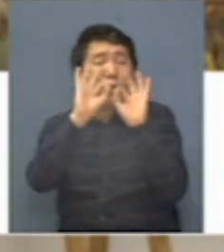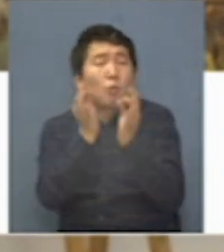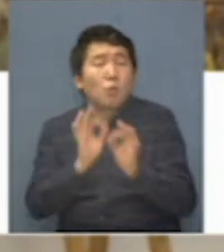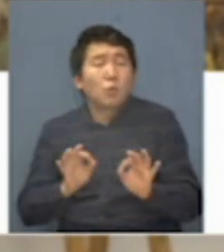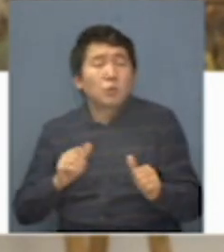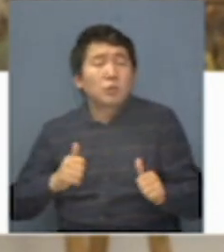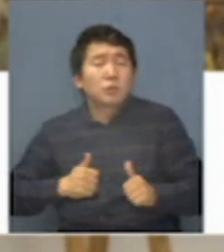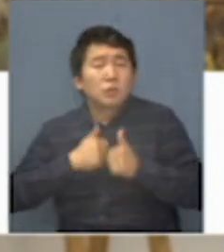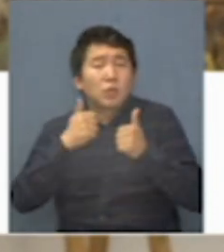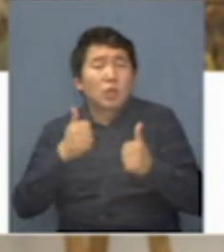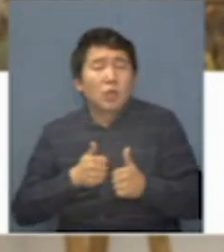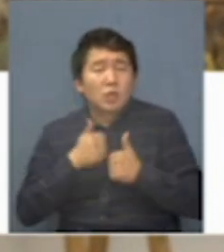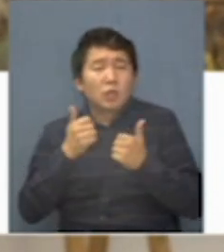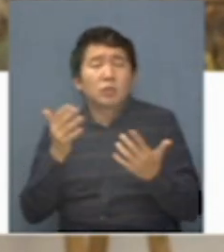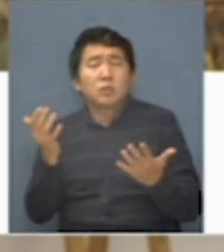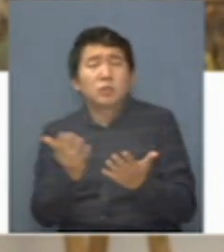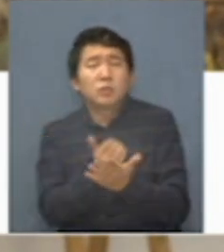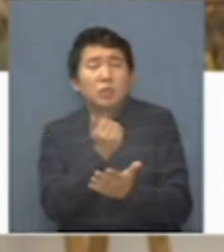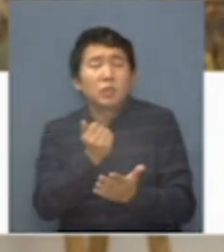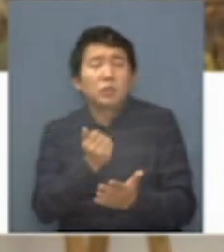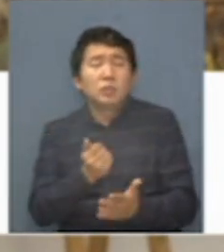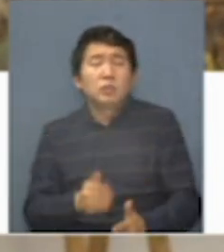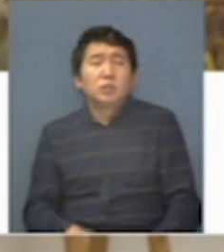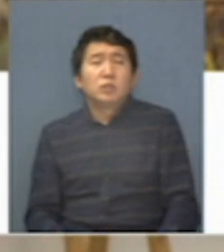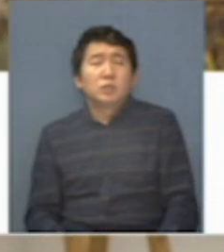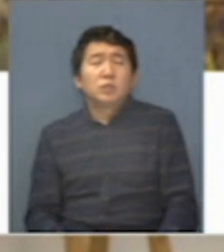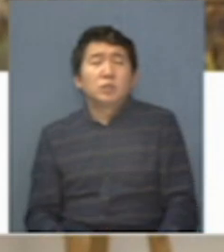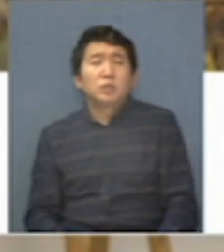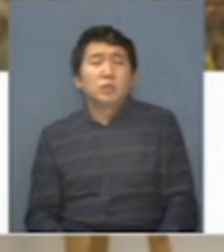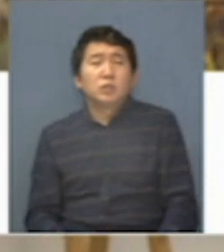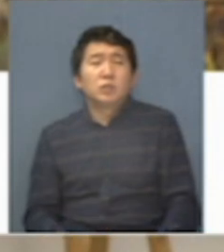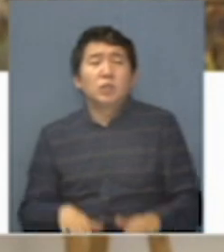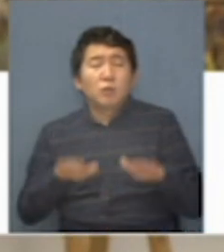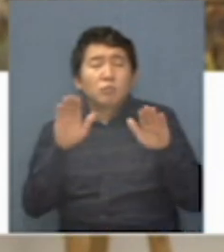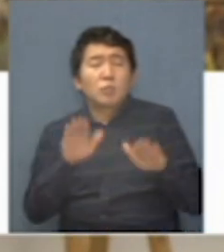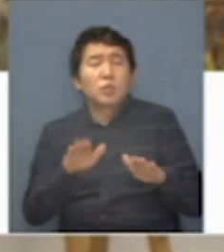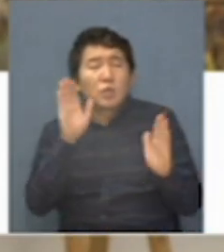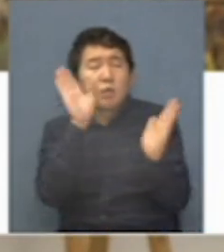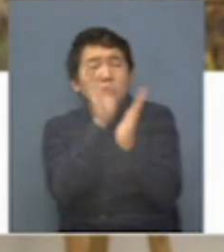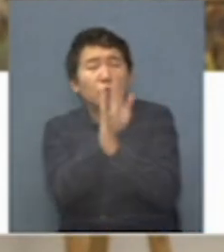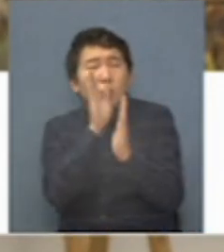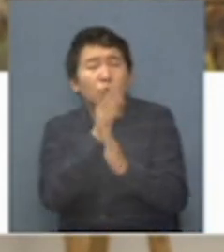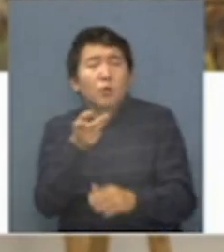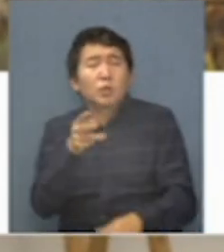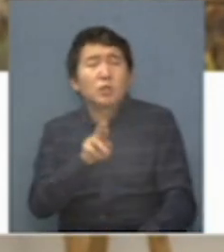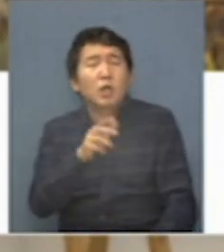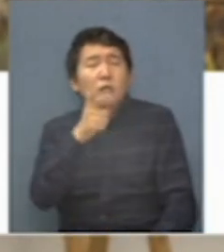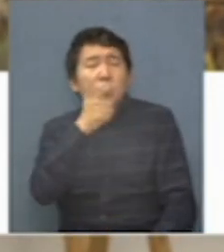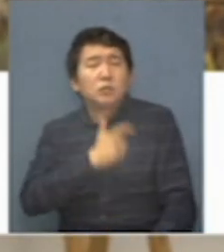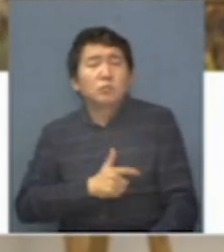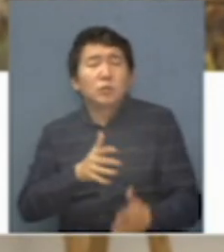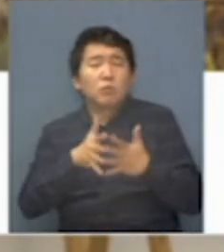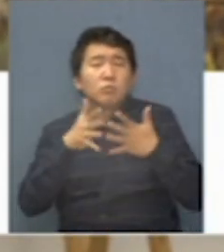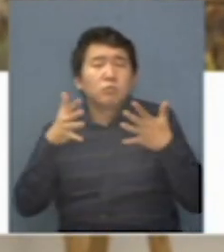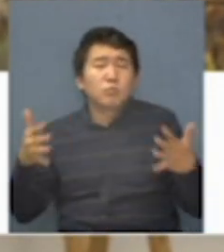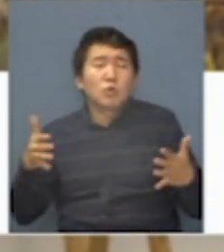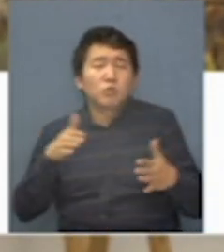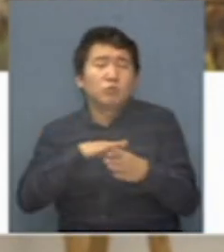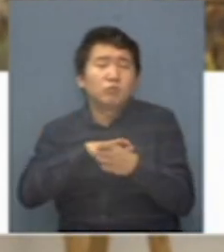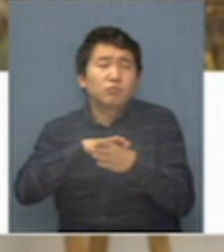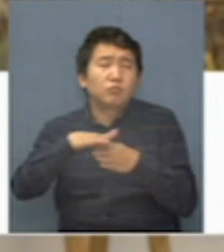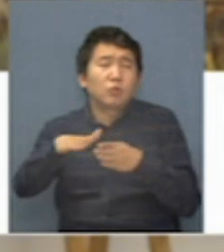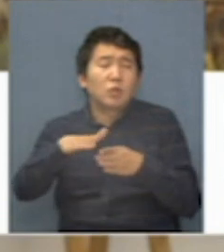стараемся выходить на лоно природы для того, чтобы для себя больше именно выполнить